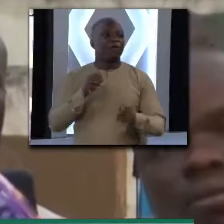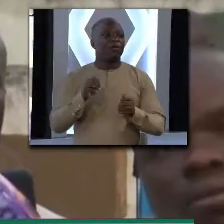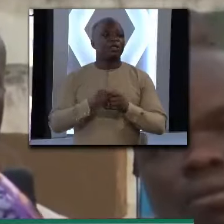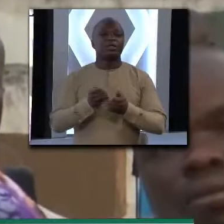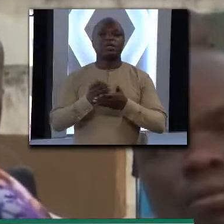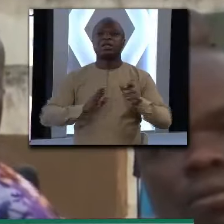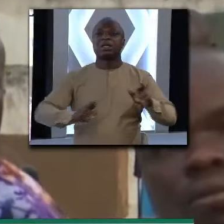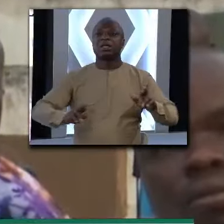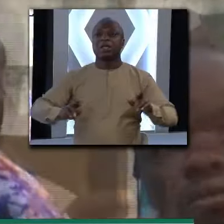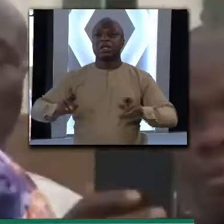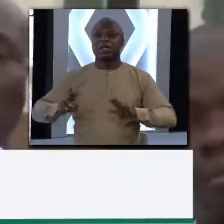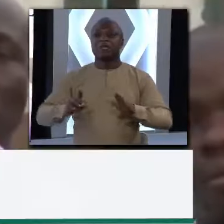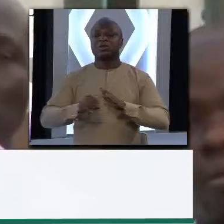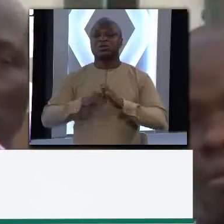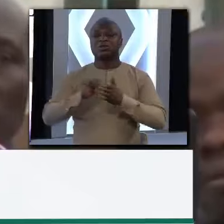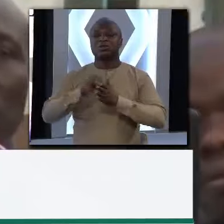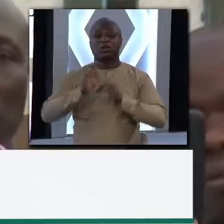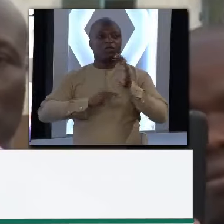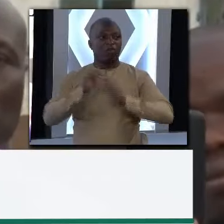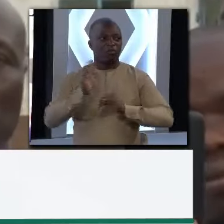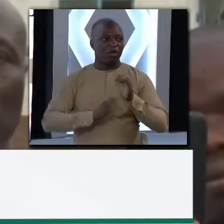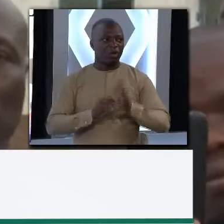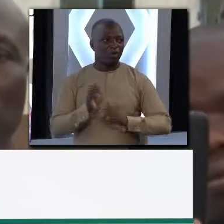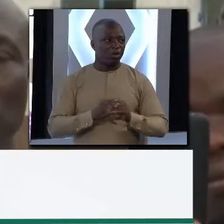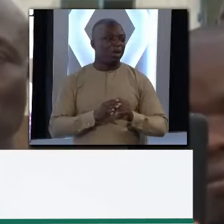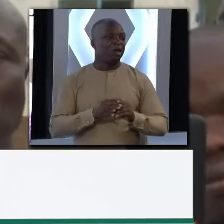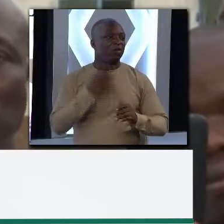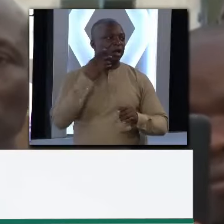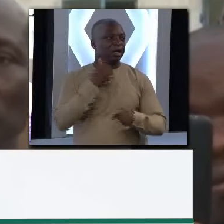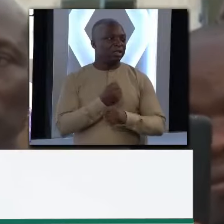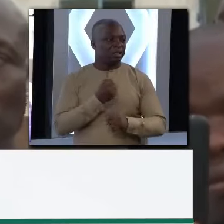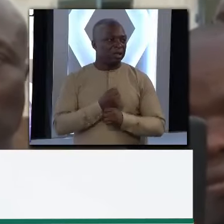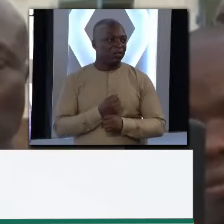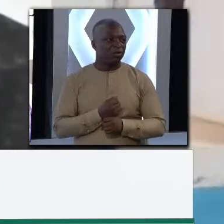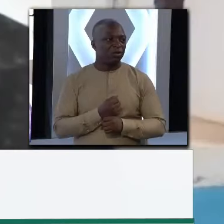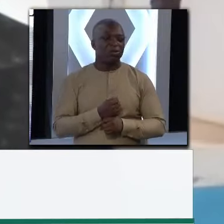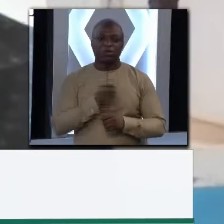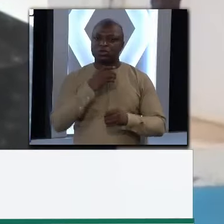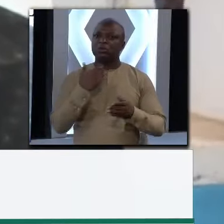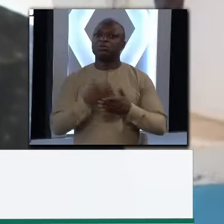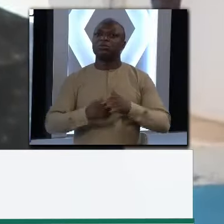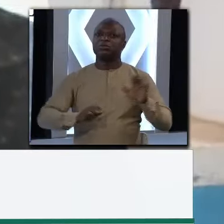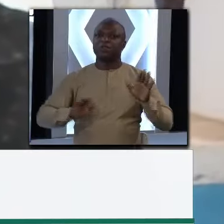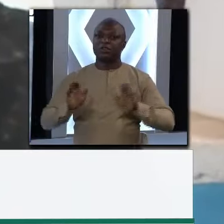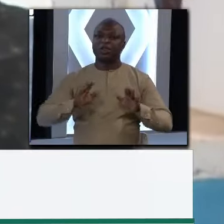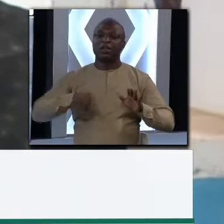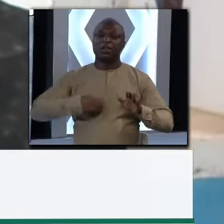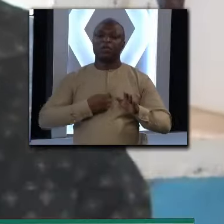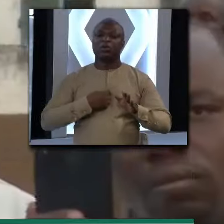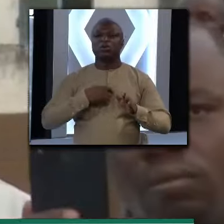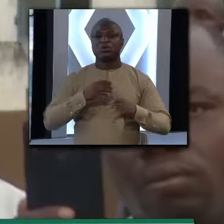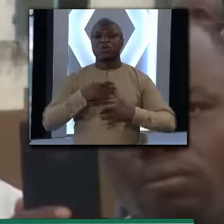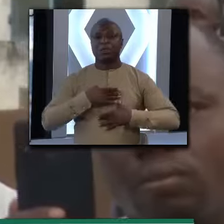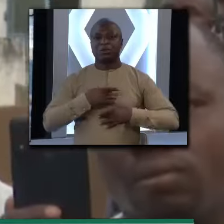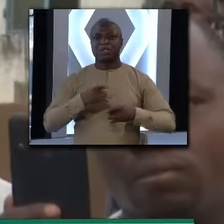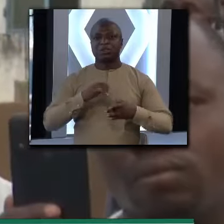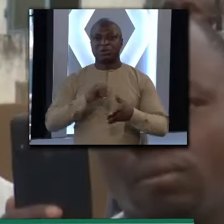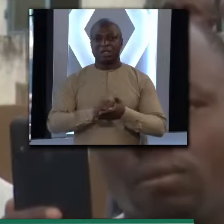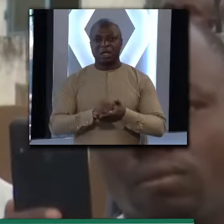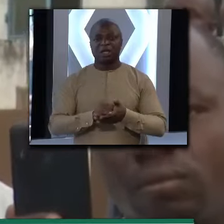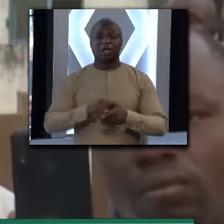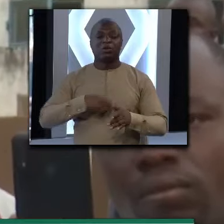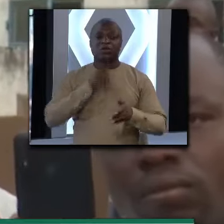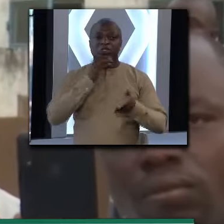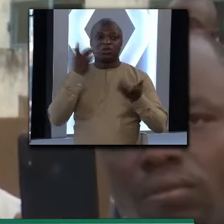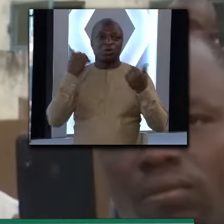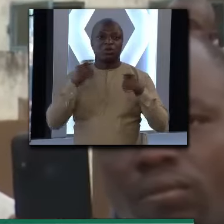réalisation de ce joyau. Et nous avons vu que les travaux sont aussi bien exécutés et nous saluons cela. Nous étions